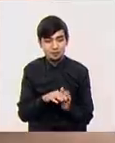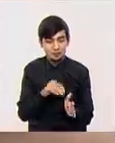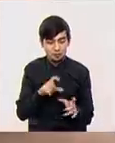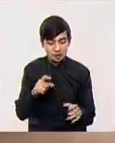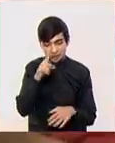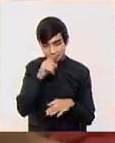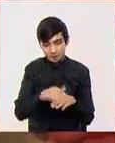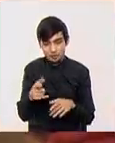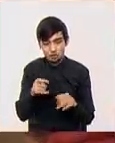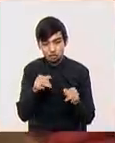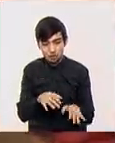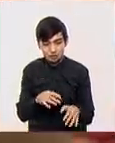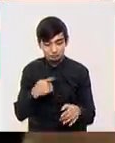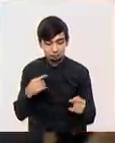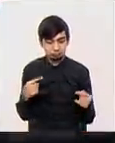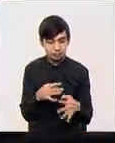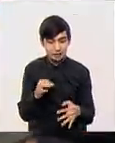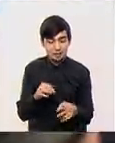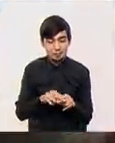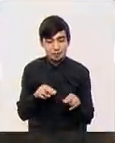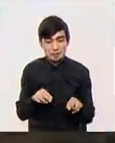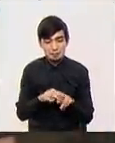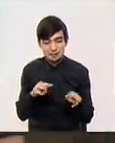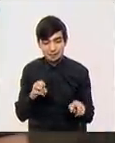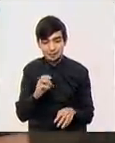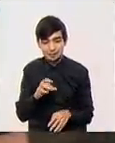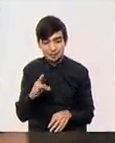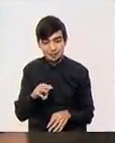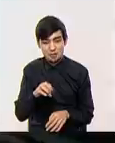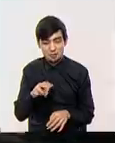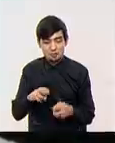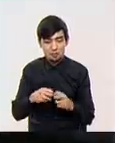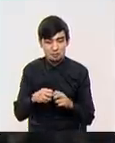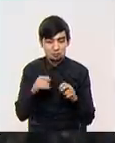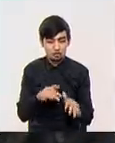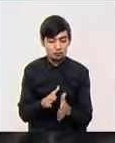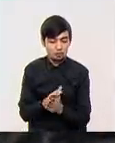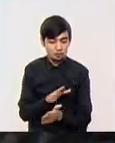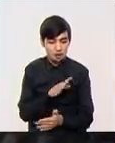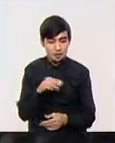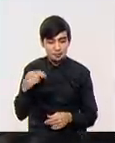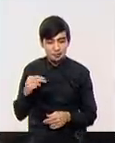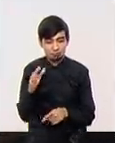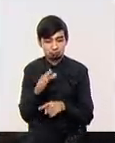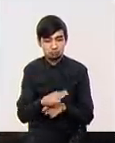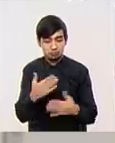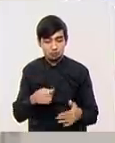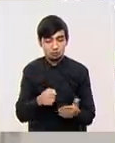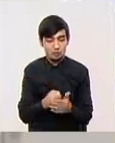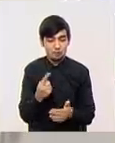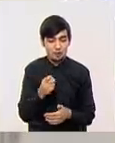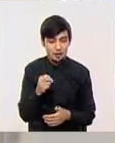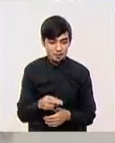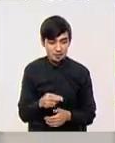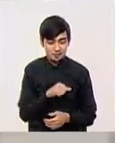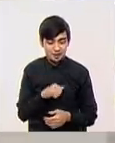шешімімен келіспей, премьер-министр Асқар Маминнен мәселені шешуді сұраған. Енді президенттің тапсырысы бойынша 1 сәуірге дейін ең